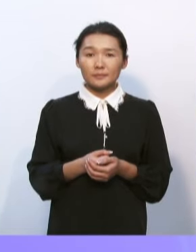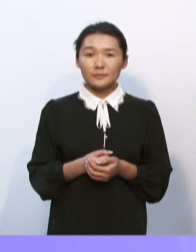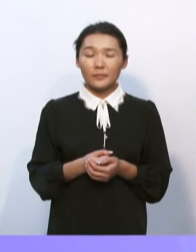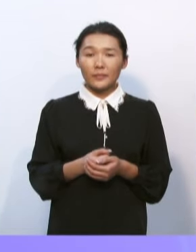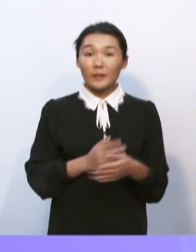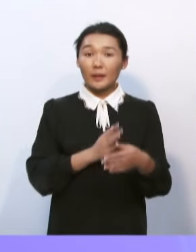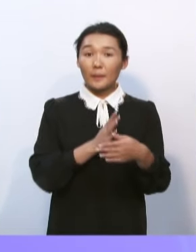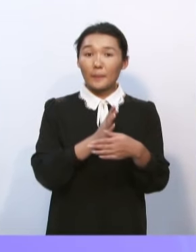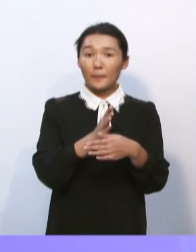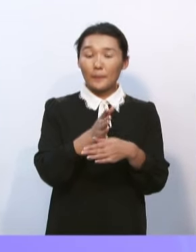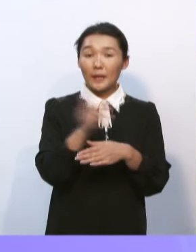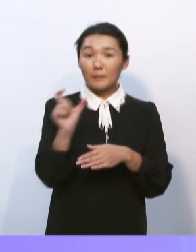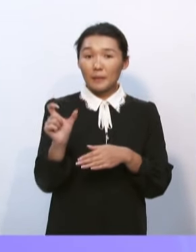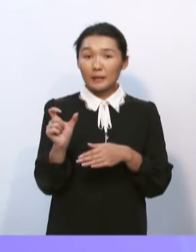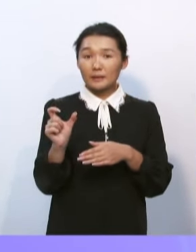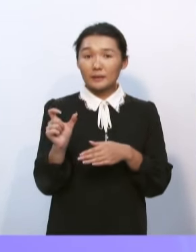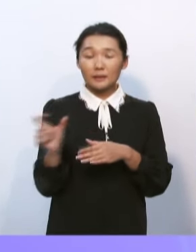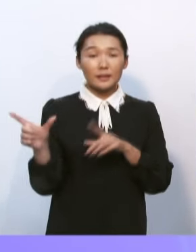Мейман келди.